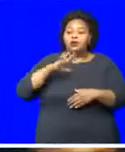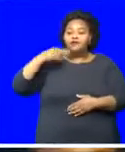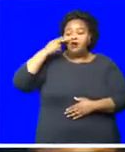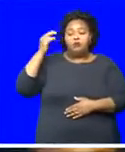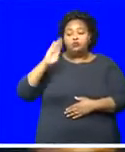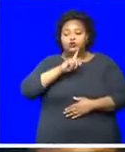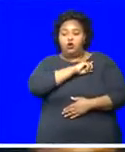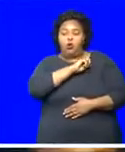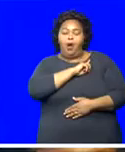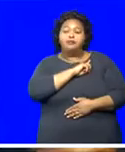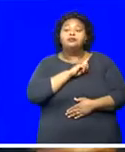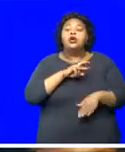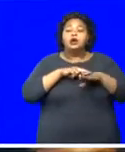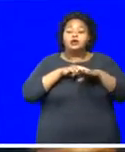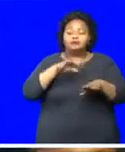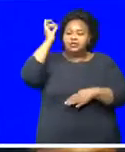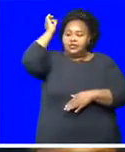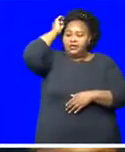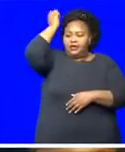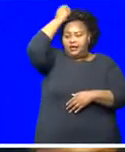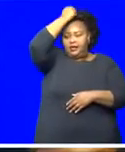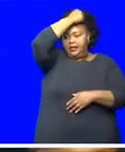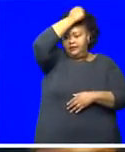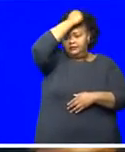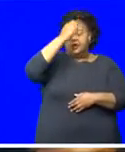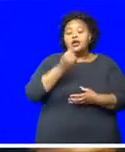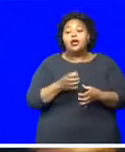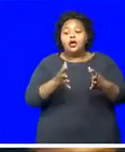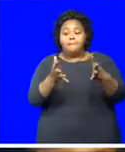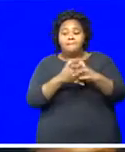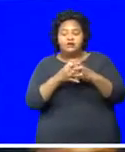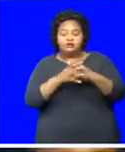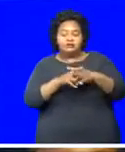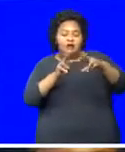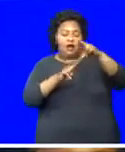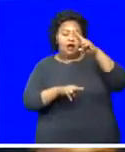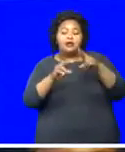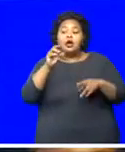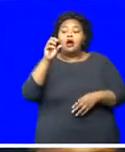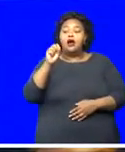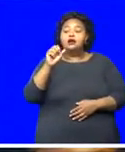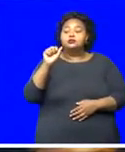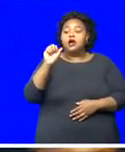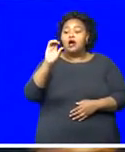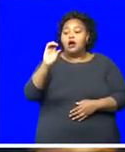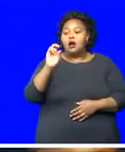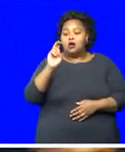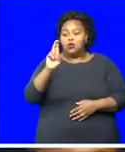inkosi umsathu wesithathu emhlanganweni wemave langaphansi kwesakho lobe kubanjelwe eVenle Botswana.